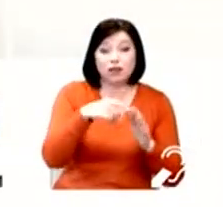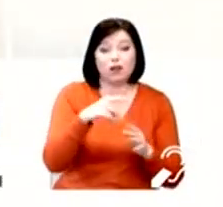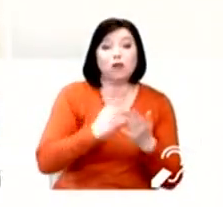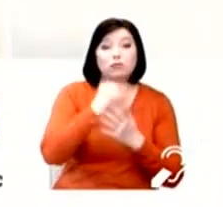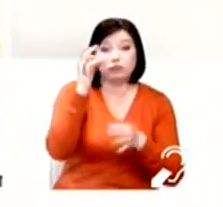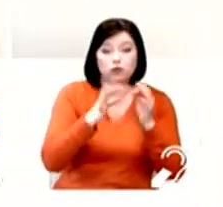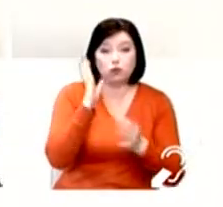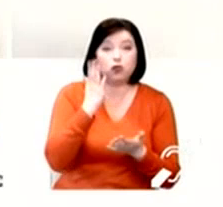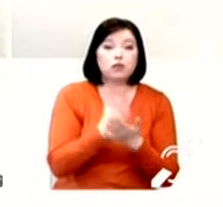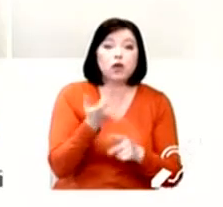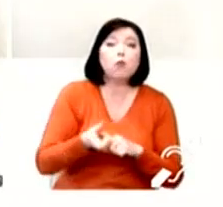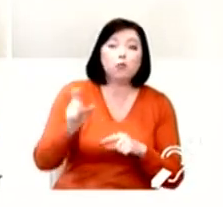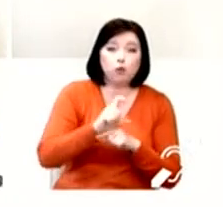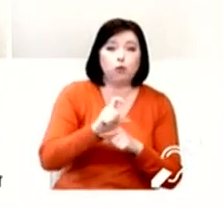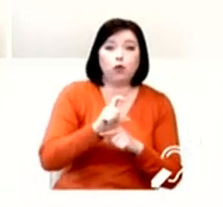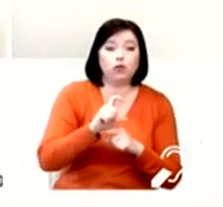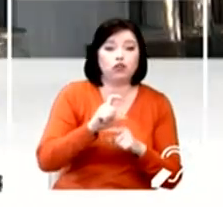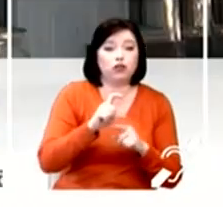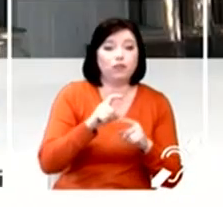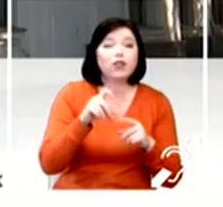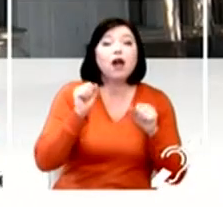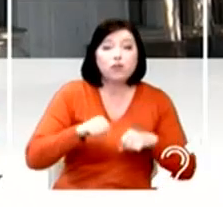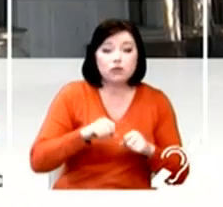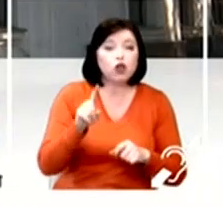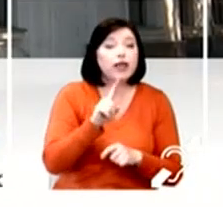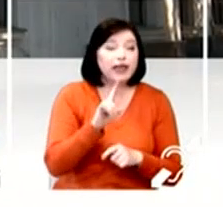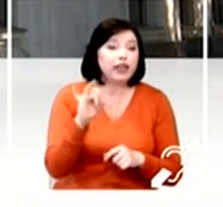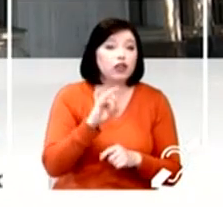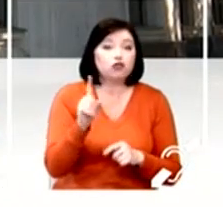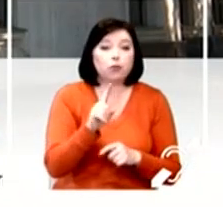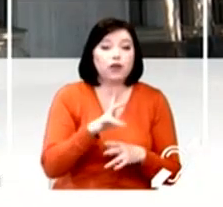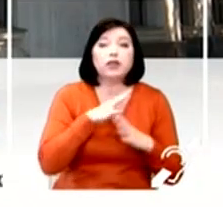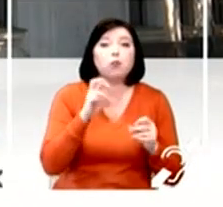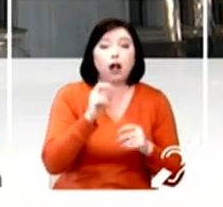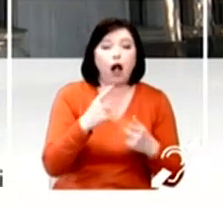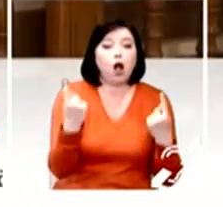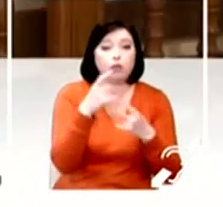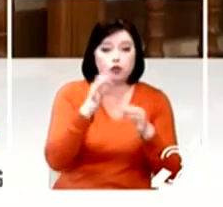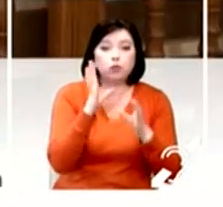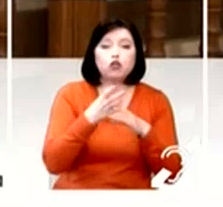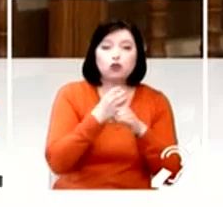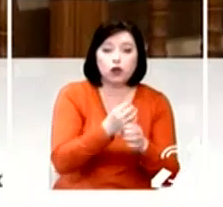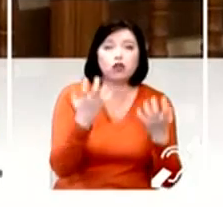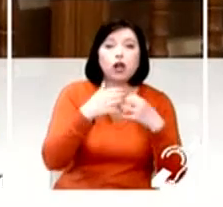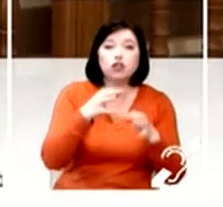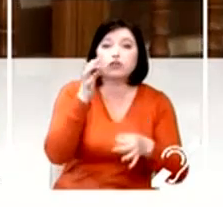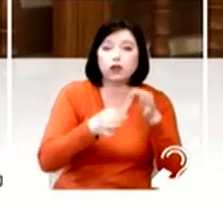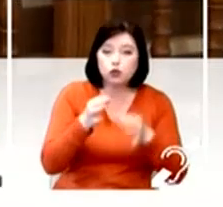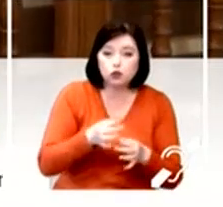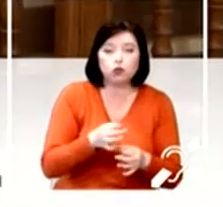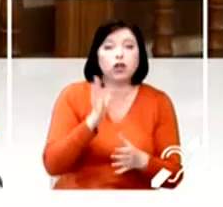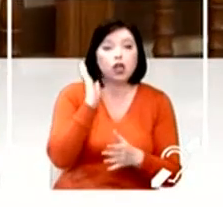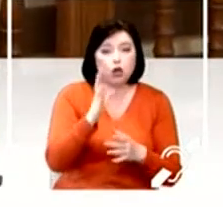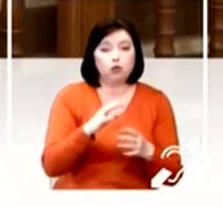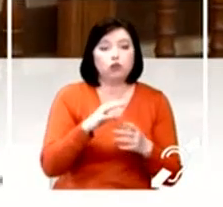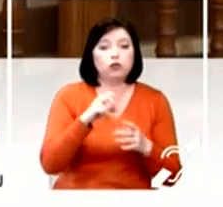va avea competențe mai restrinse și nu va acționa ca o instanță de apel, cum se întâmplă în prezent. Va fi redus numărul de judecători și va fi